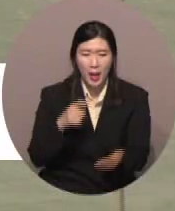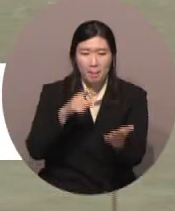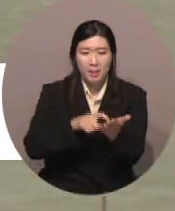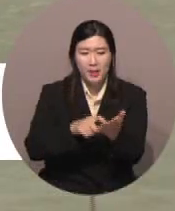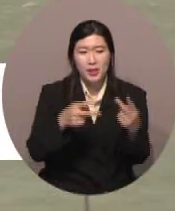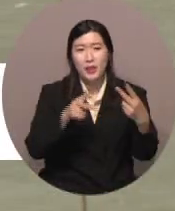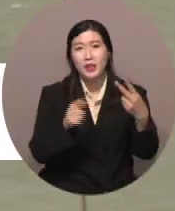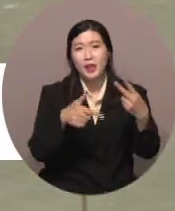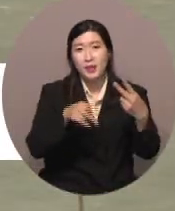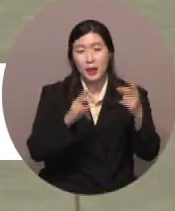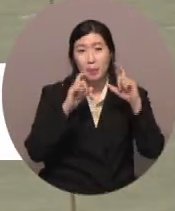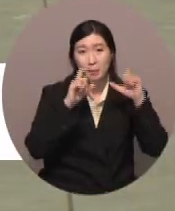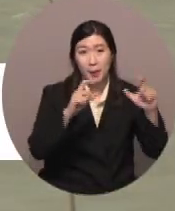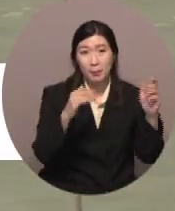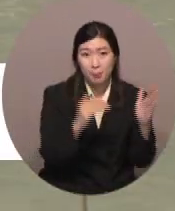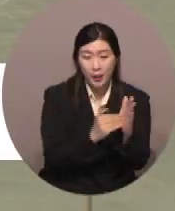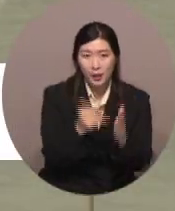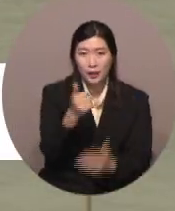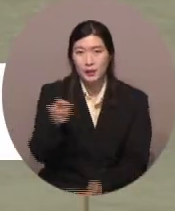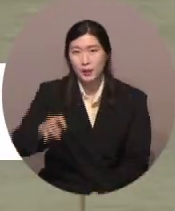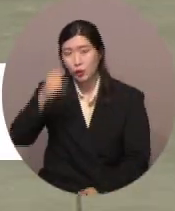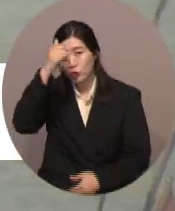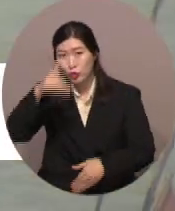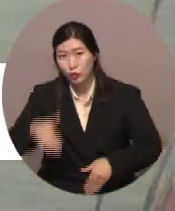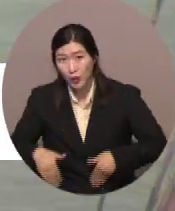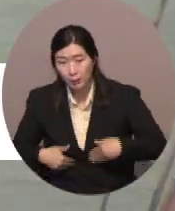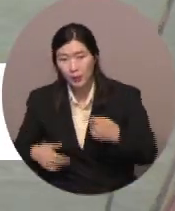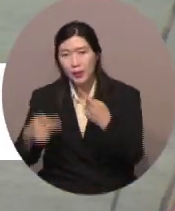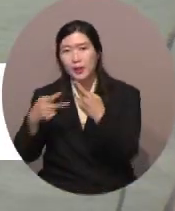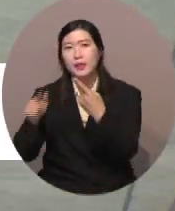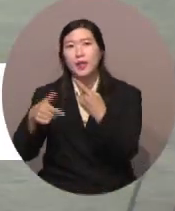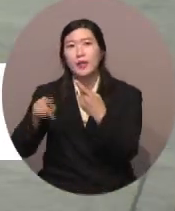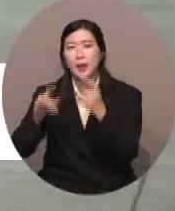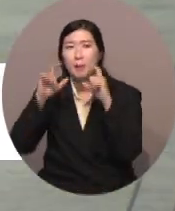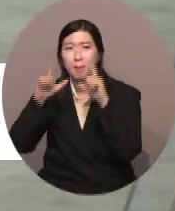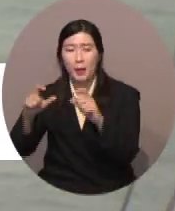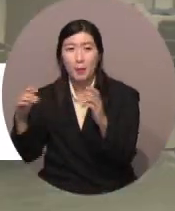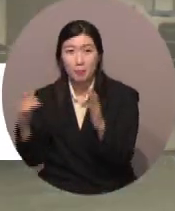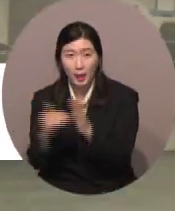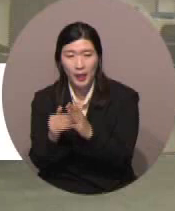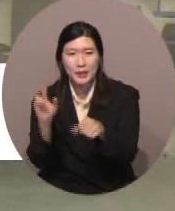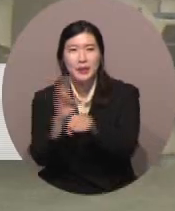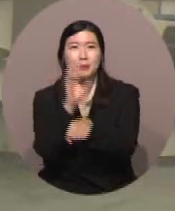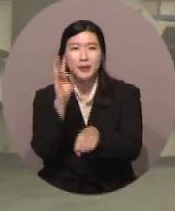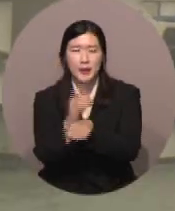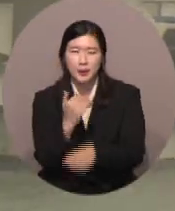재난상황 비상 2단계를, 세종시와 충남도는 비상 1단계를 각각 발령하고